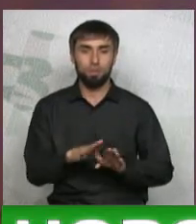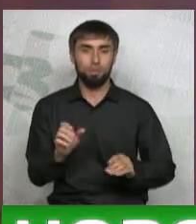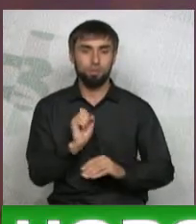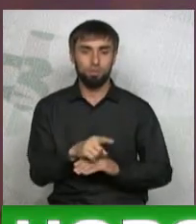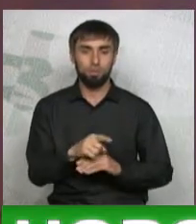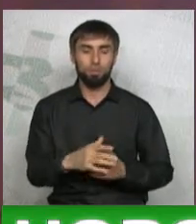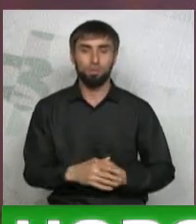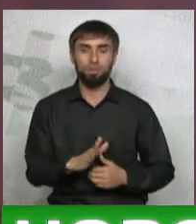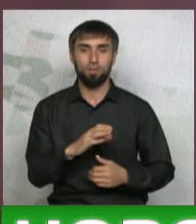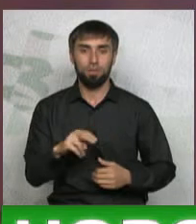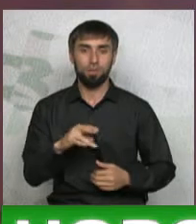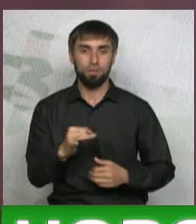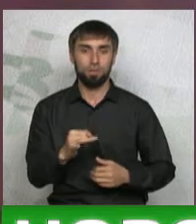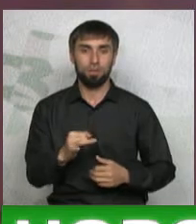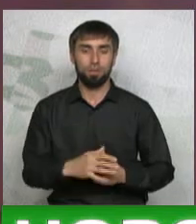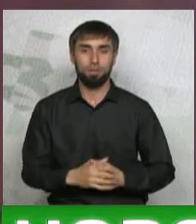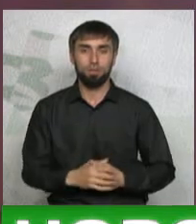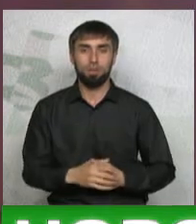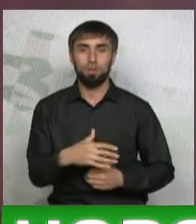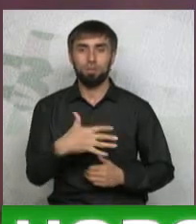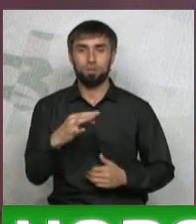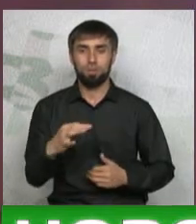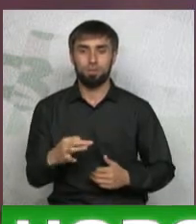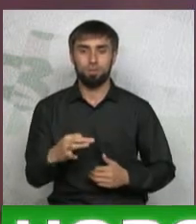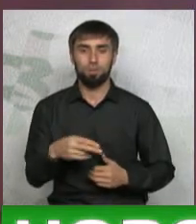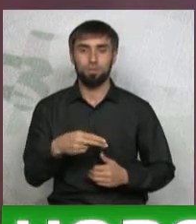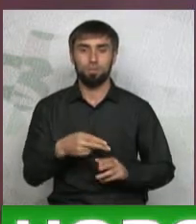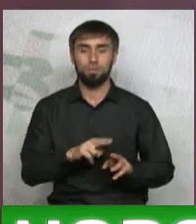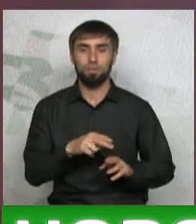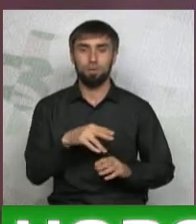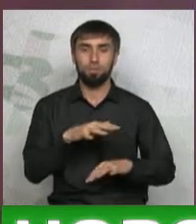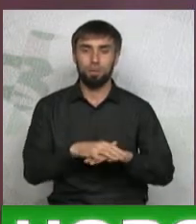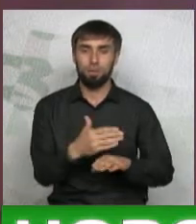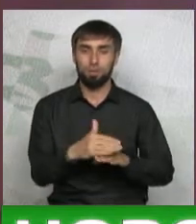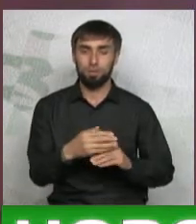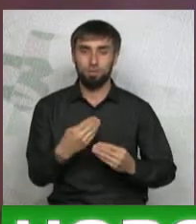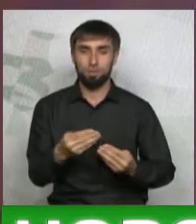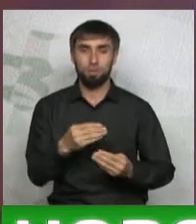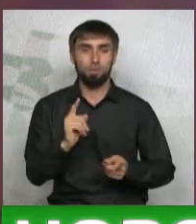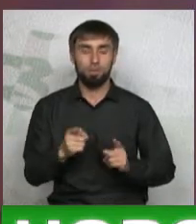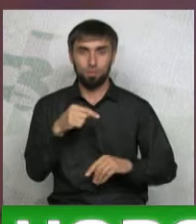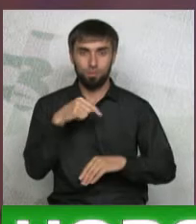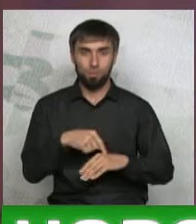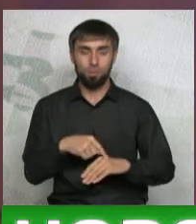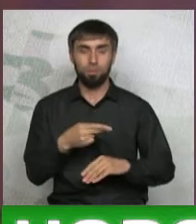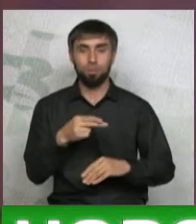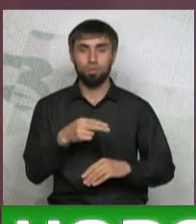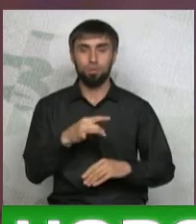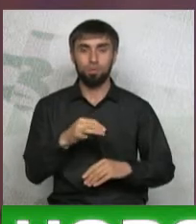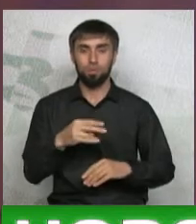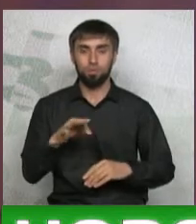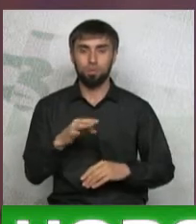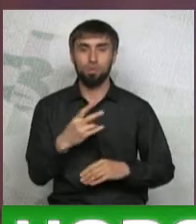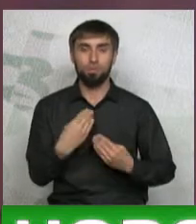поручительство ВЭБа. ВЭБ берет на себя риски по 50% портфелю банка по таким кредитам. В настоящий момент поручительство выдано на